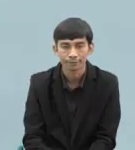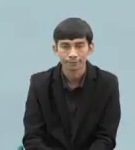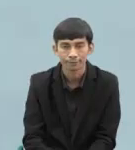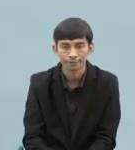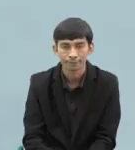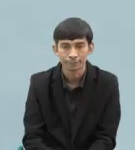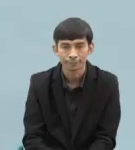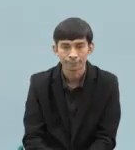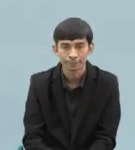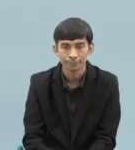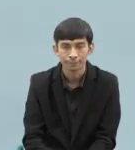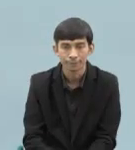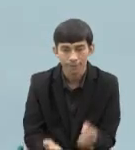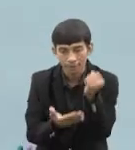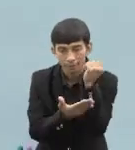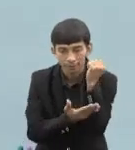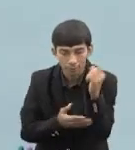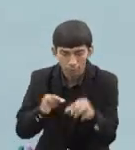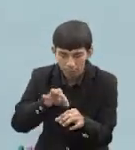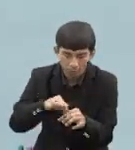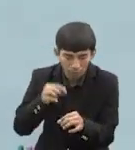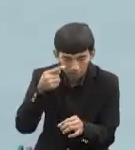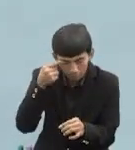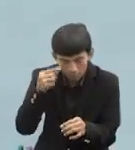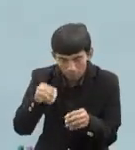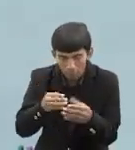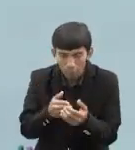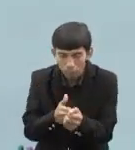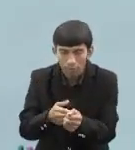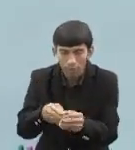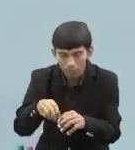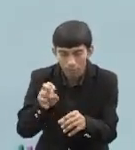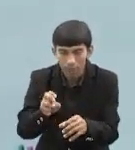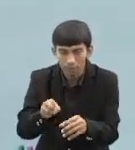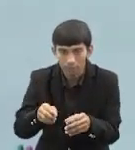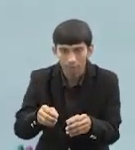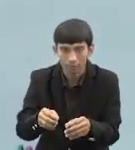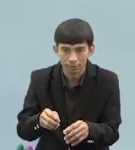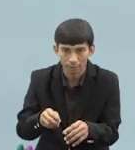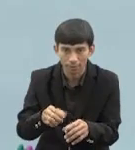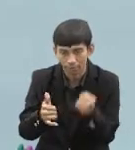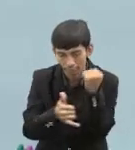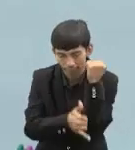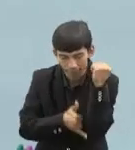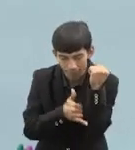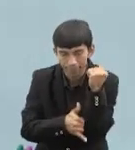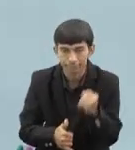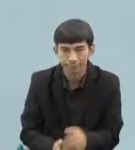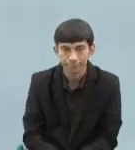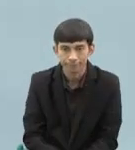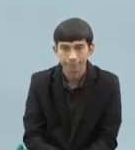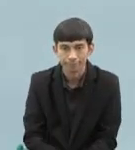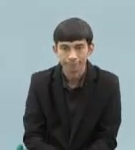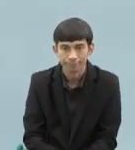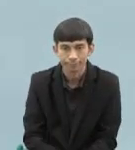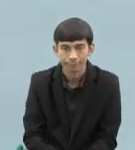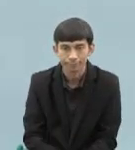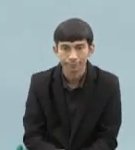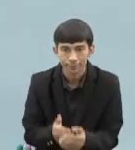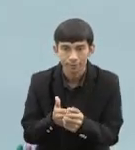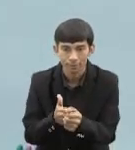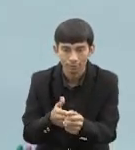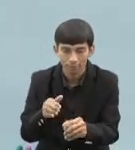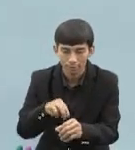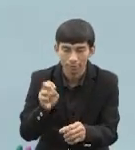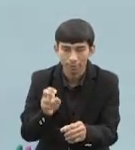Chà, cả sư nâng cả khuê kê xâm rạp nóm chanh tới krai bró. Bró tê nè con nè. Nóm chanh tới krai bró tê.